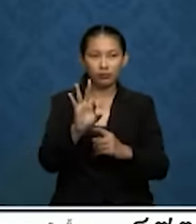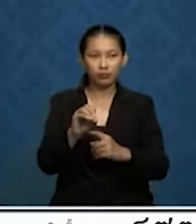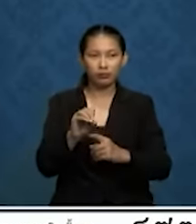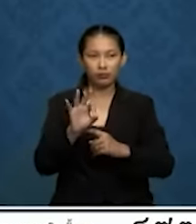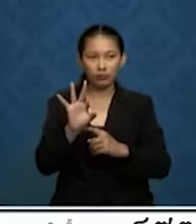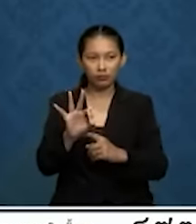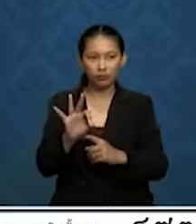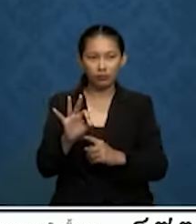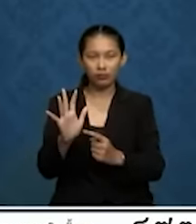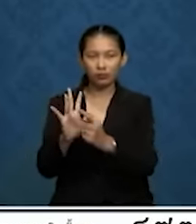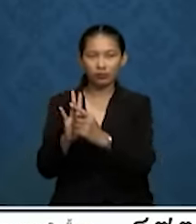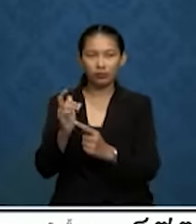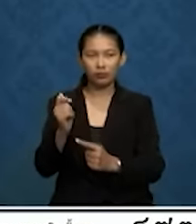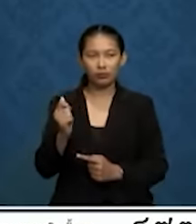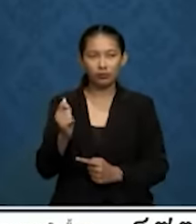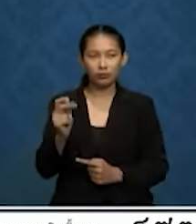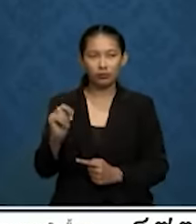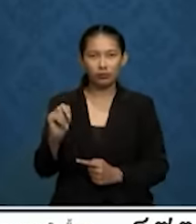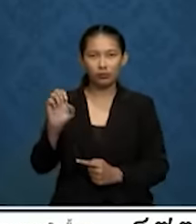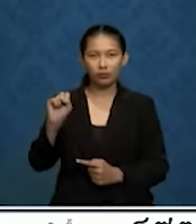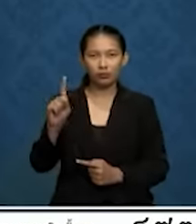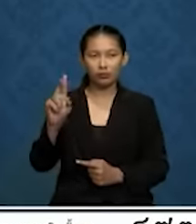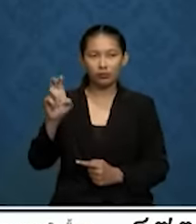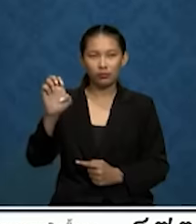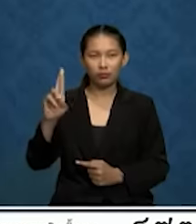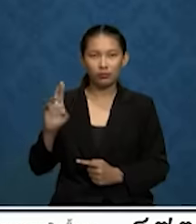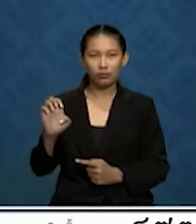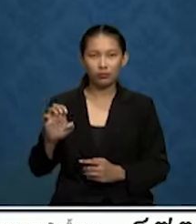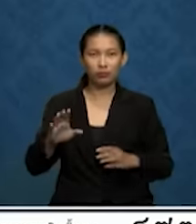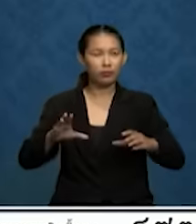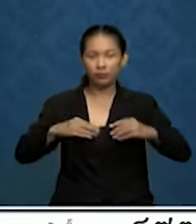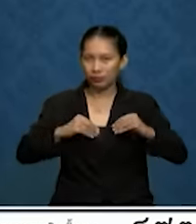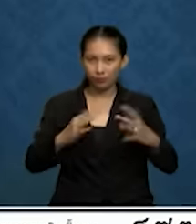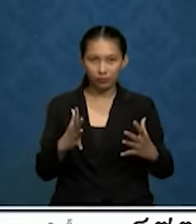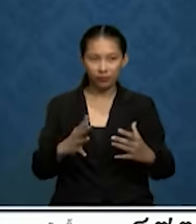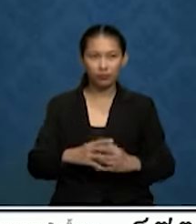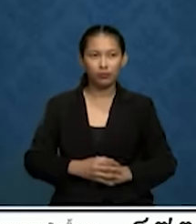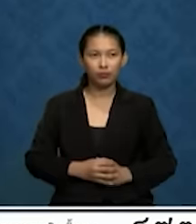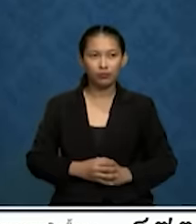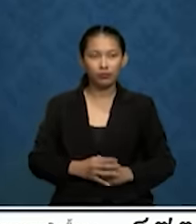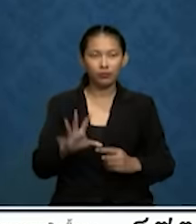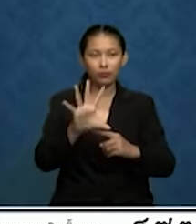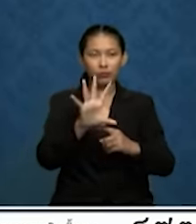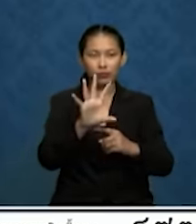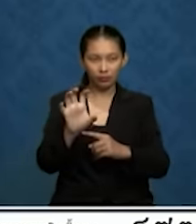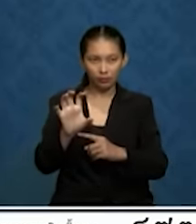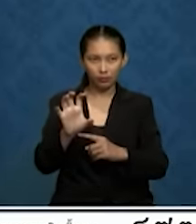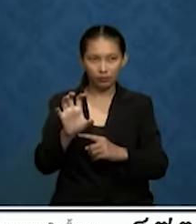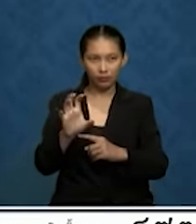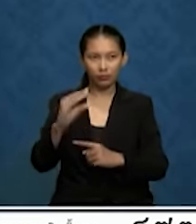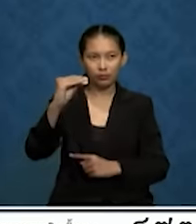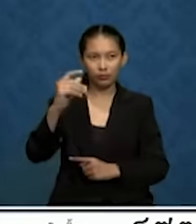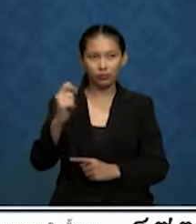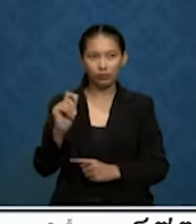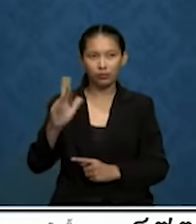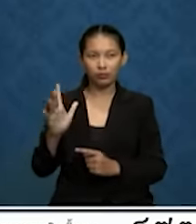499นางสาวแอนสิริวัดไลกนก ไม่เห็นชอบค่ะ และ500นายโอชิ